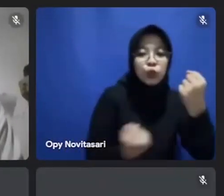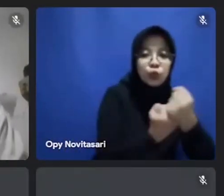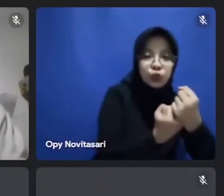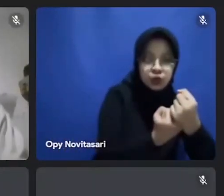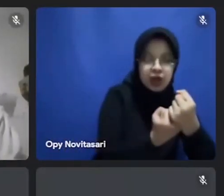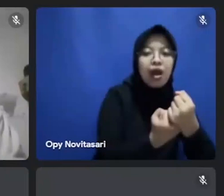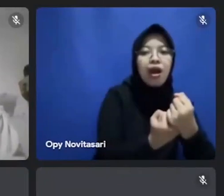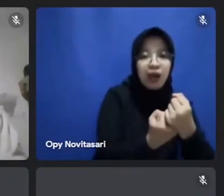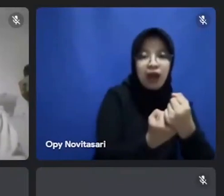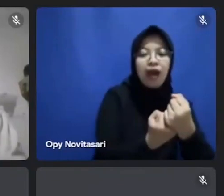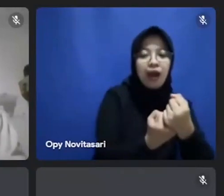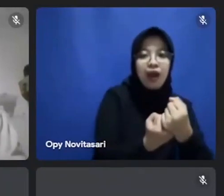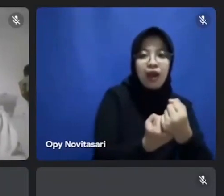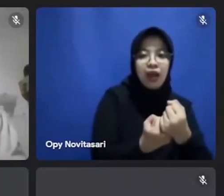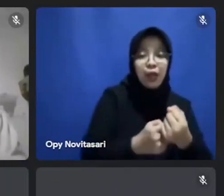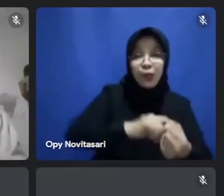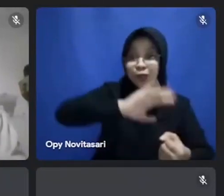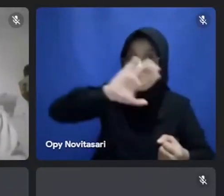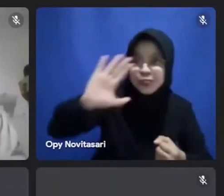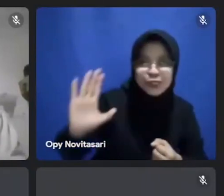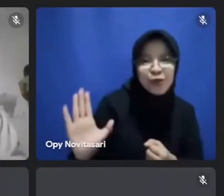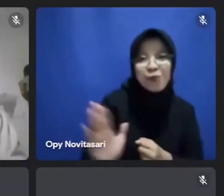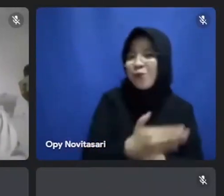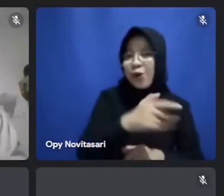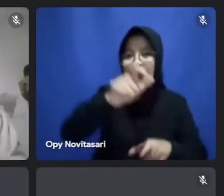itu semua kalangan